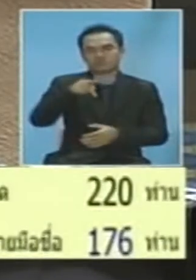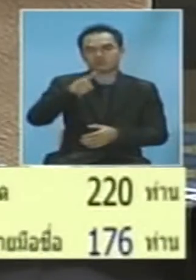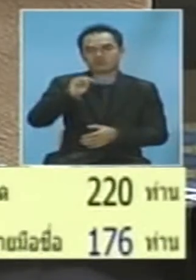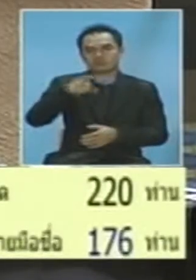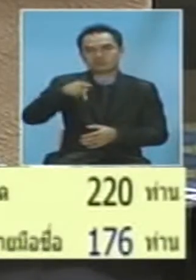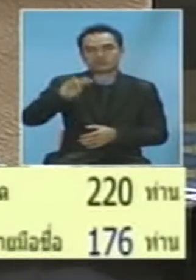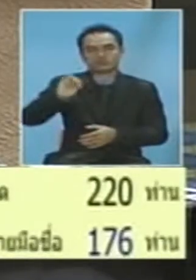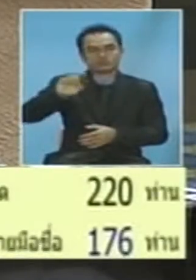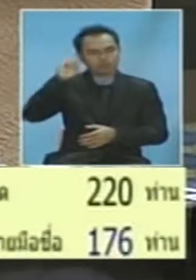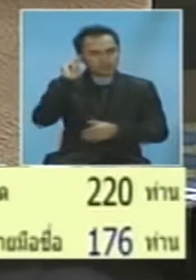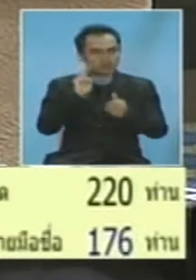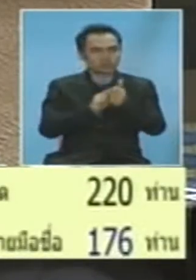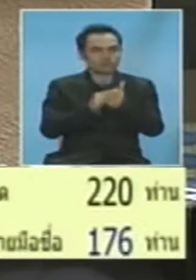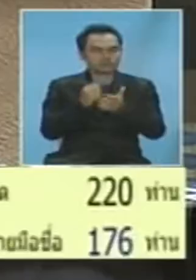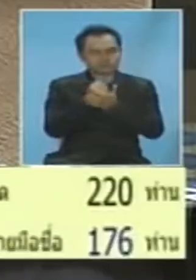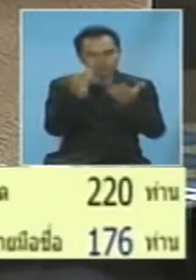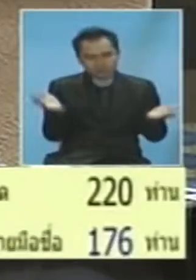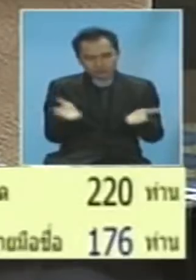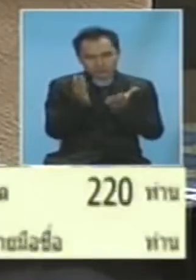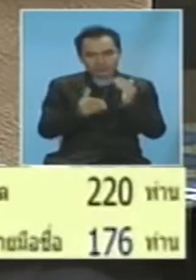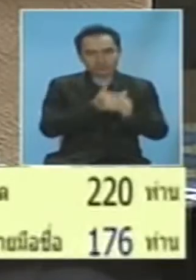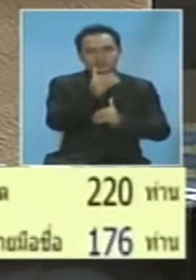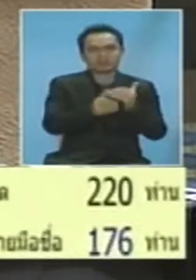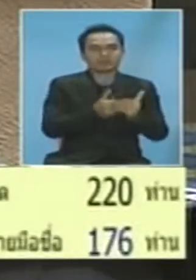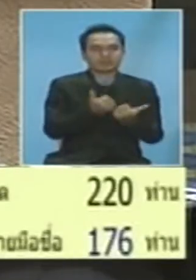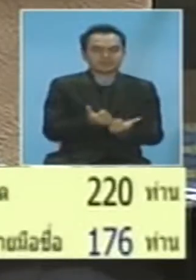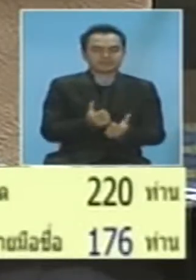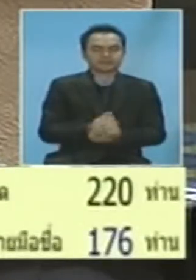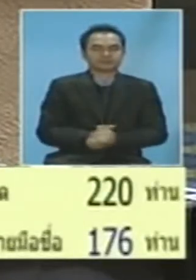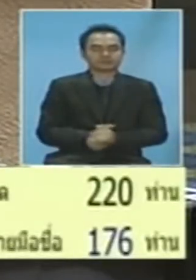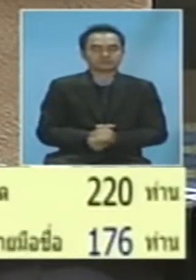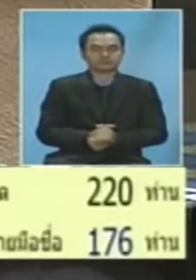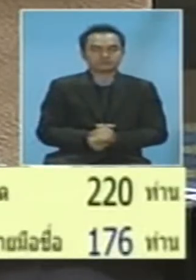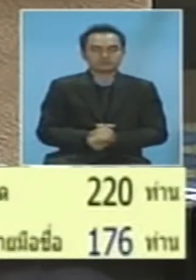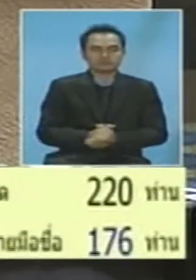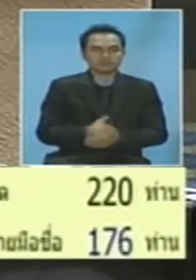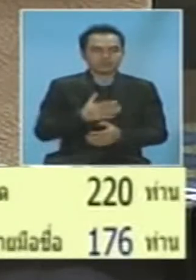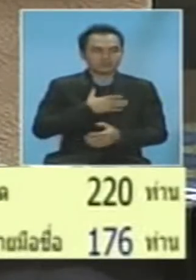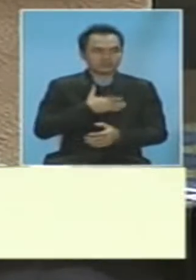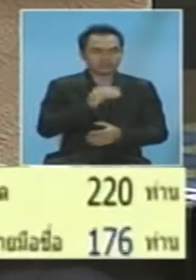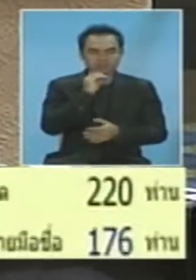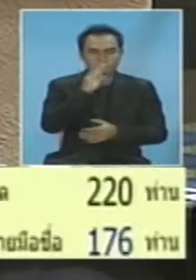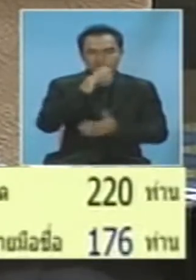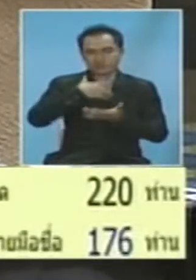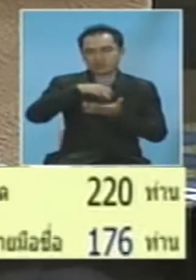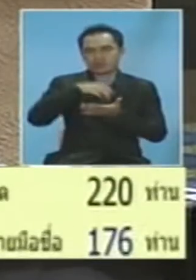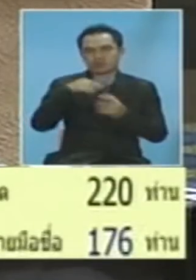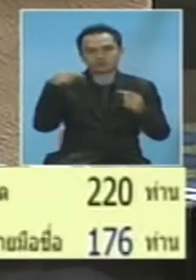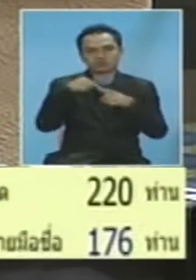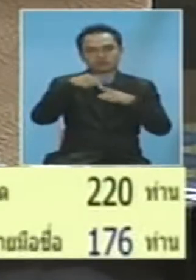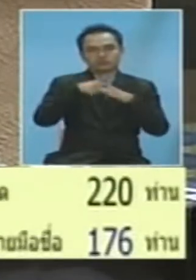เป็นรัฐมนตรีช่วยว่าการกระทรวงพาณิชย์แต่อย่างไรก็ตามกระผมจะไม่ขอกล่าวในราย